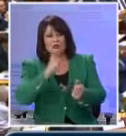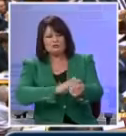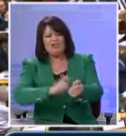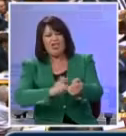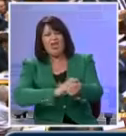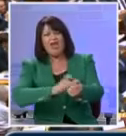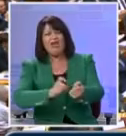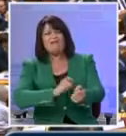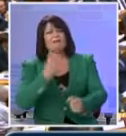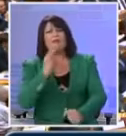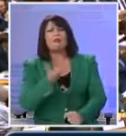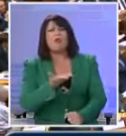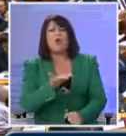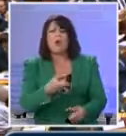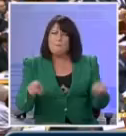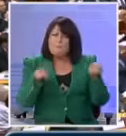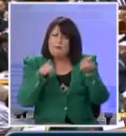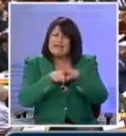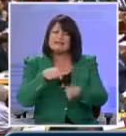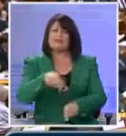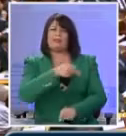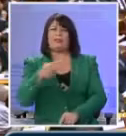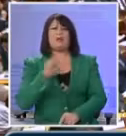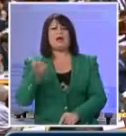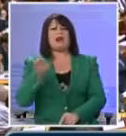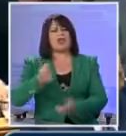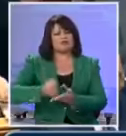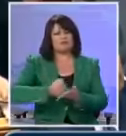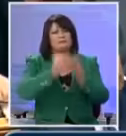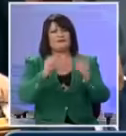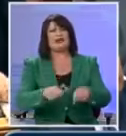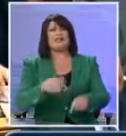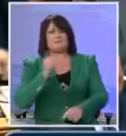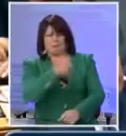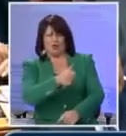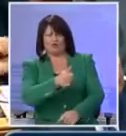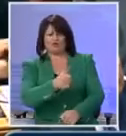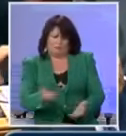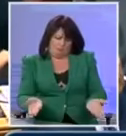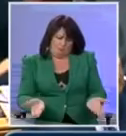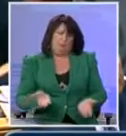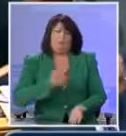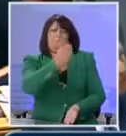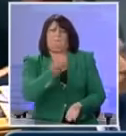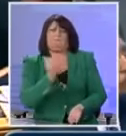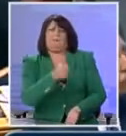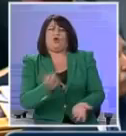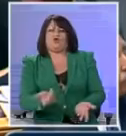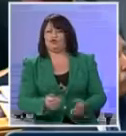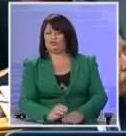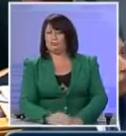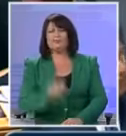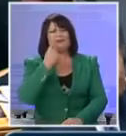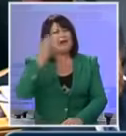χρειάζεται γιατί στο θέμα αυτό είμαστε μαζί είμαστε μαζί σε αυτό τι θέλετε να πάτε μόνος σας πηγαίνετε μόνος σας και βλέπω ότι με τον